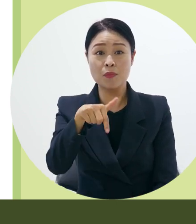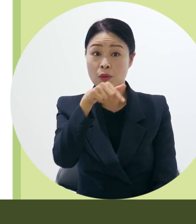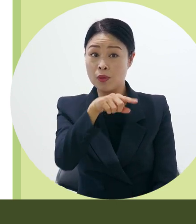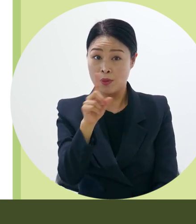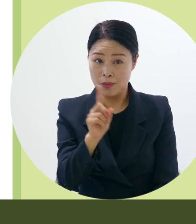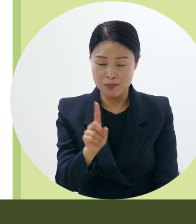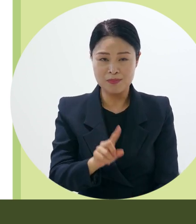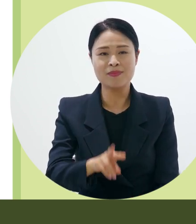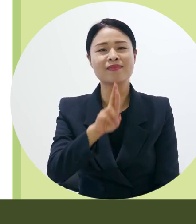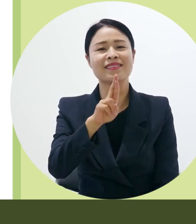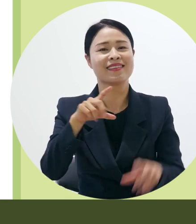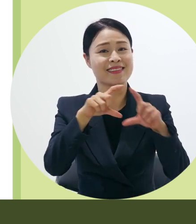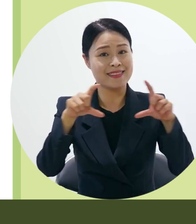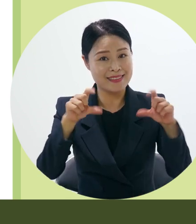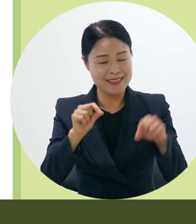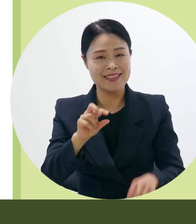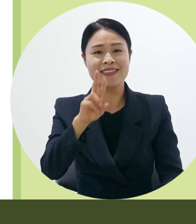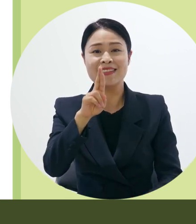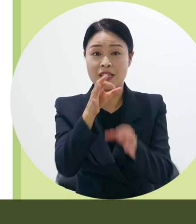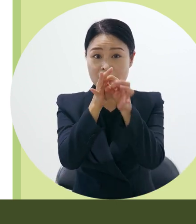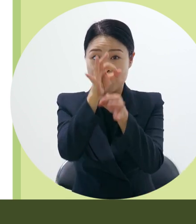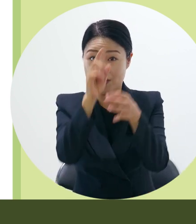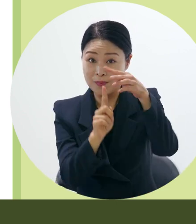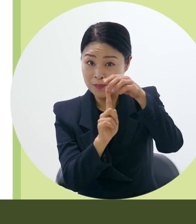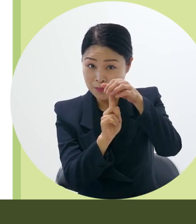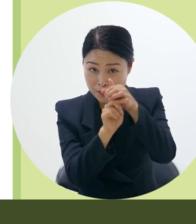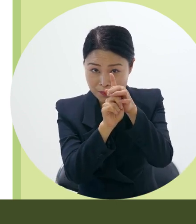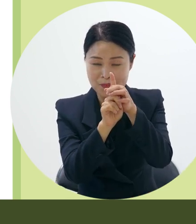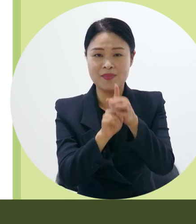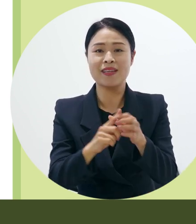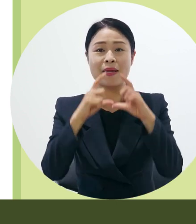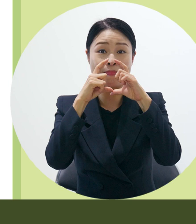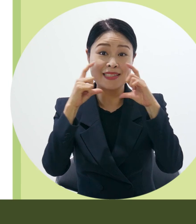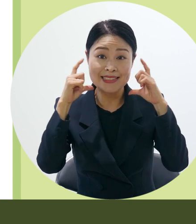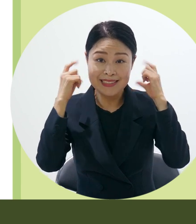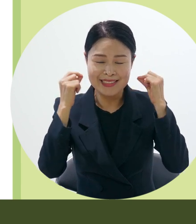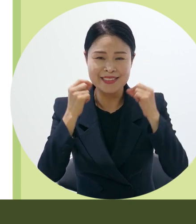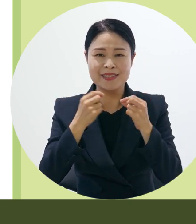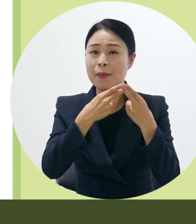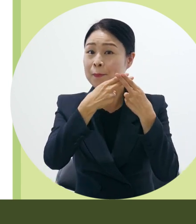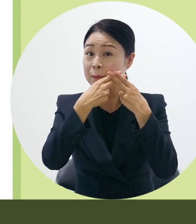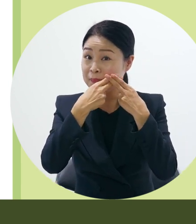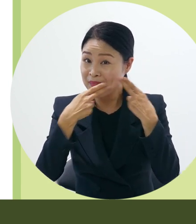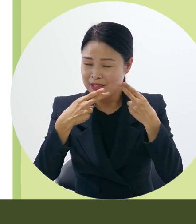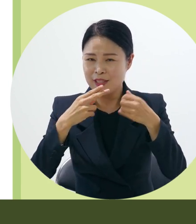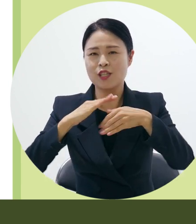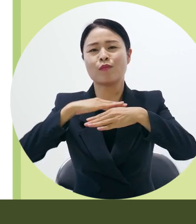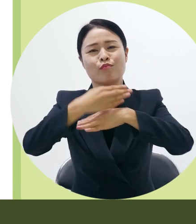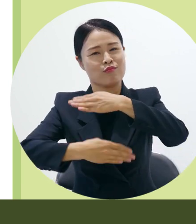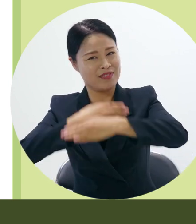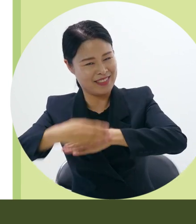가목, 생리대, 탐폰, 마스크, 반창고, 붕대 등.